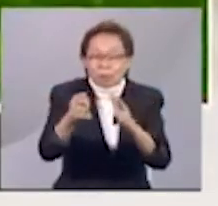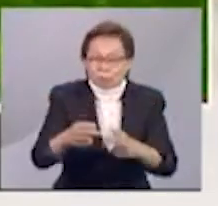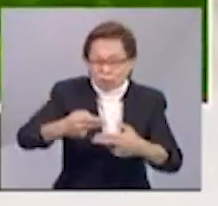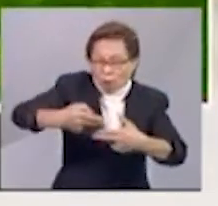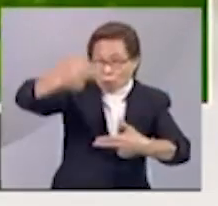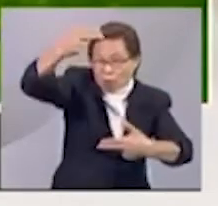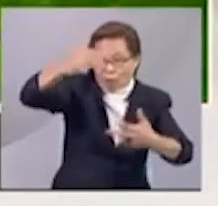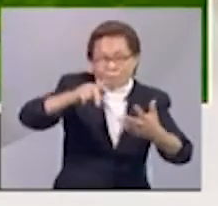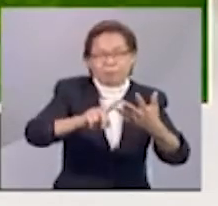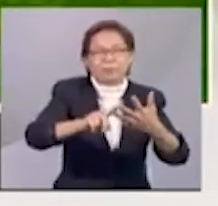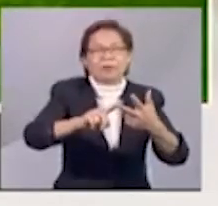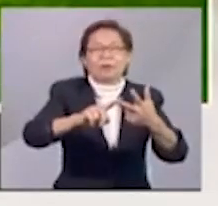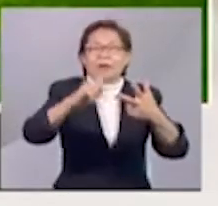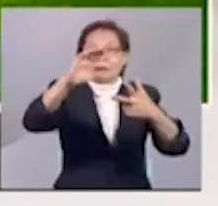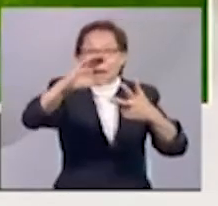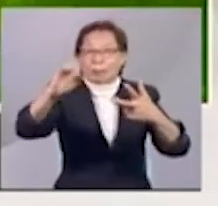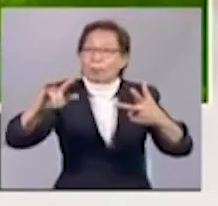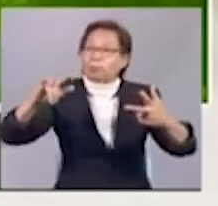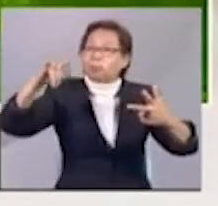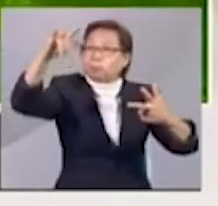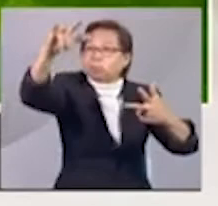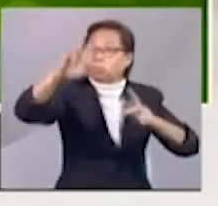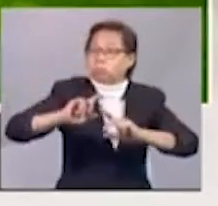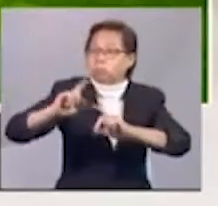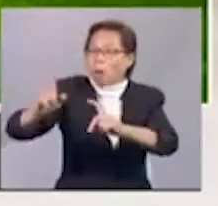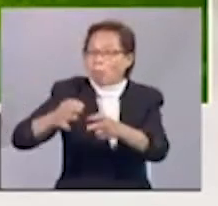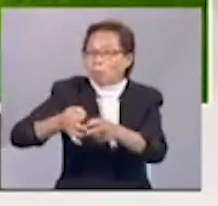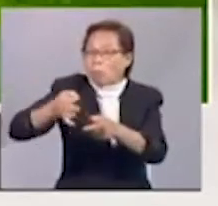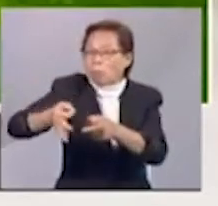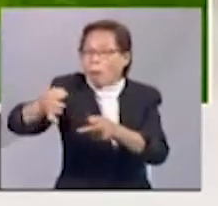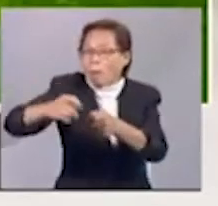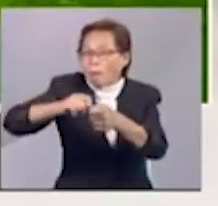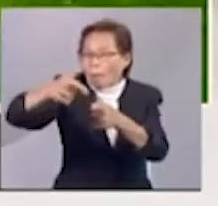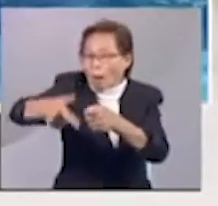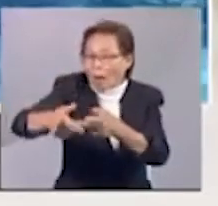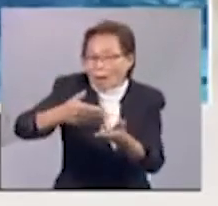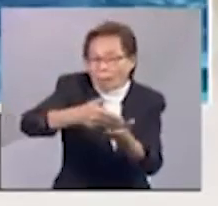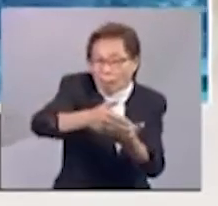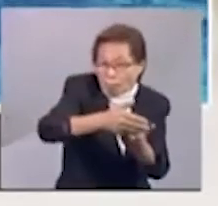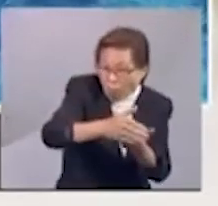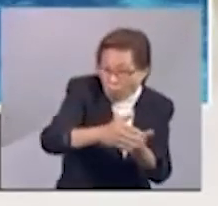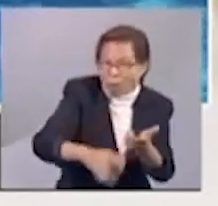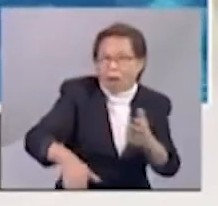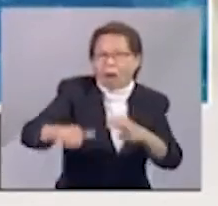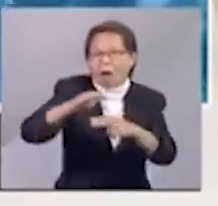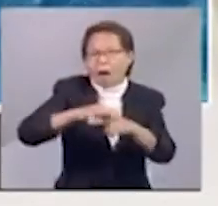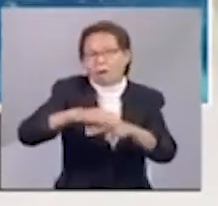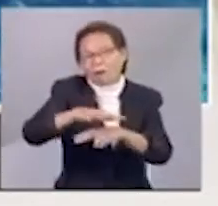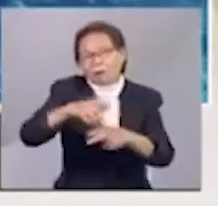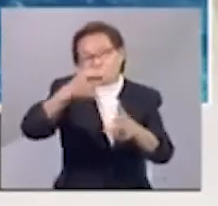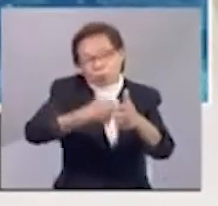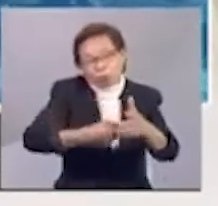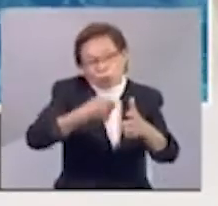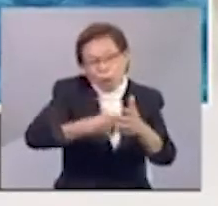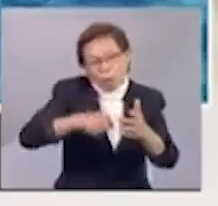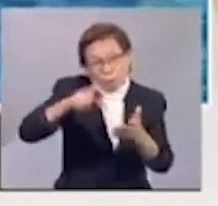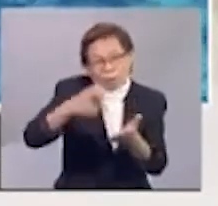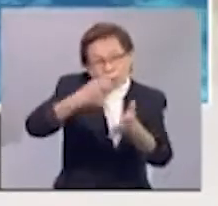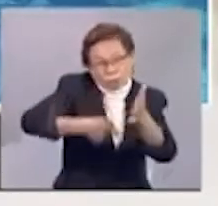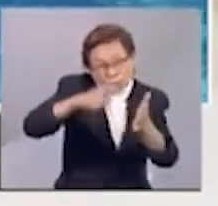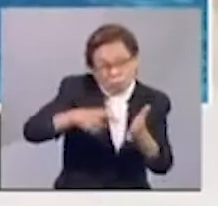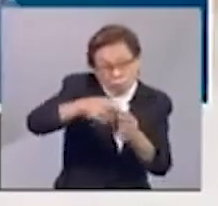hotel Syarikat penerbangan yang telah diberikan penangguhan bayaran ansuran ke atas anggaran Cukai yang kena